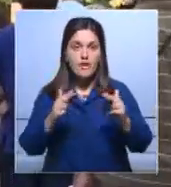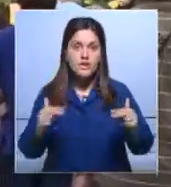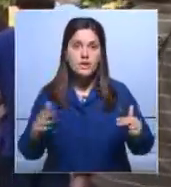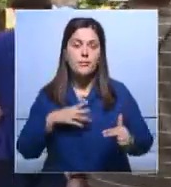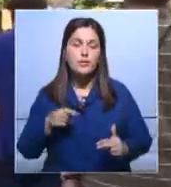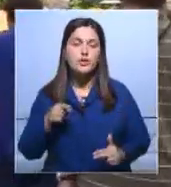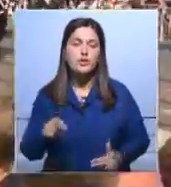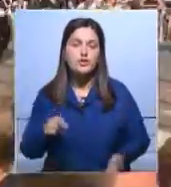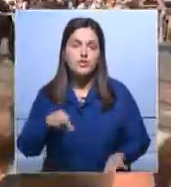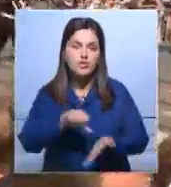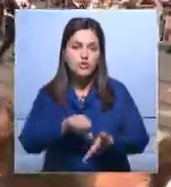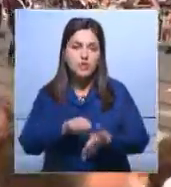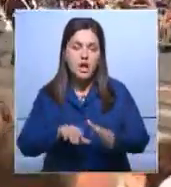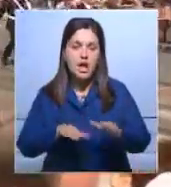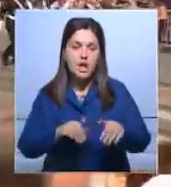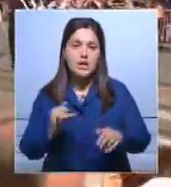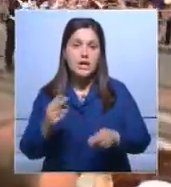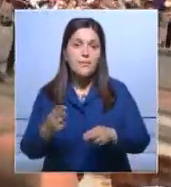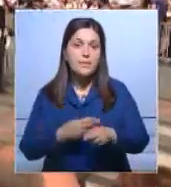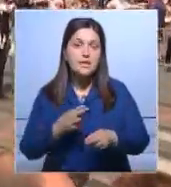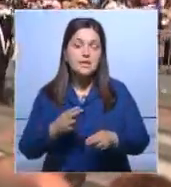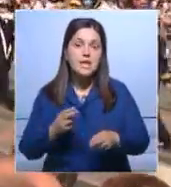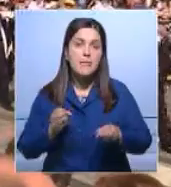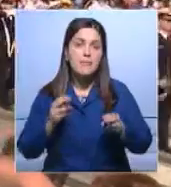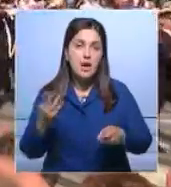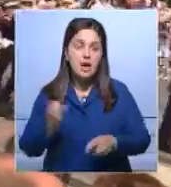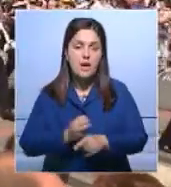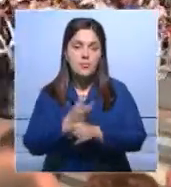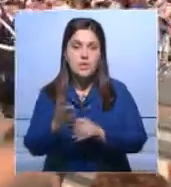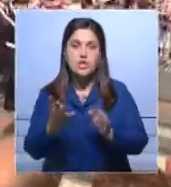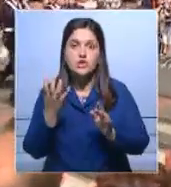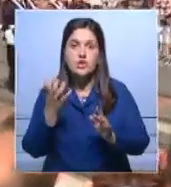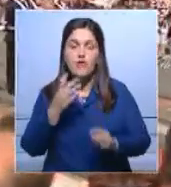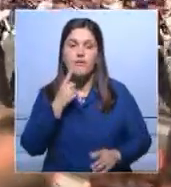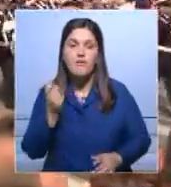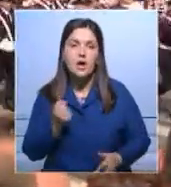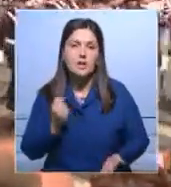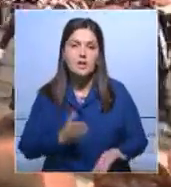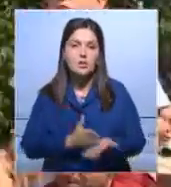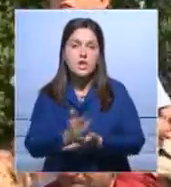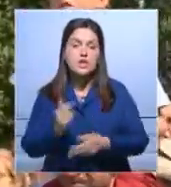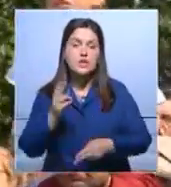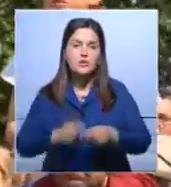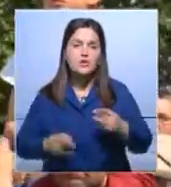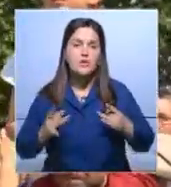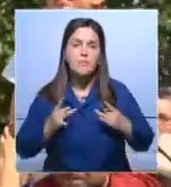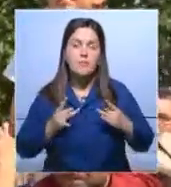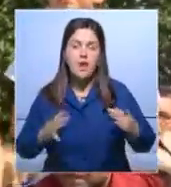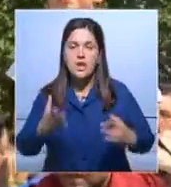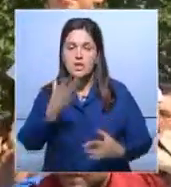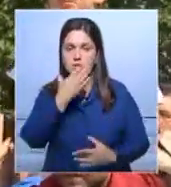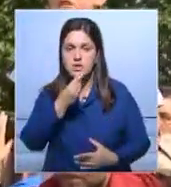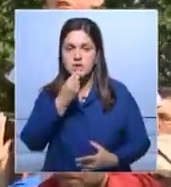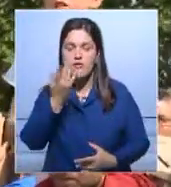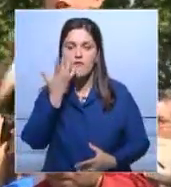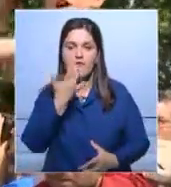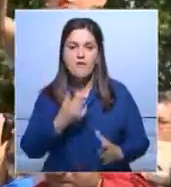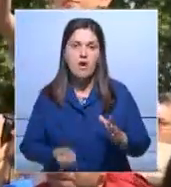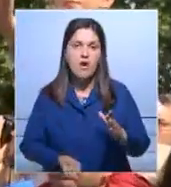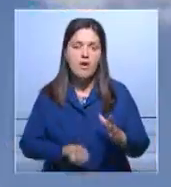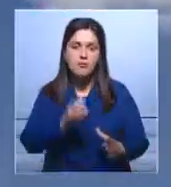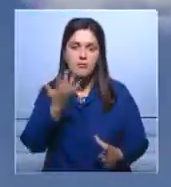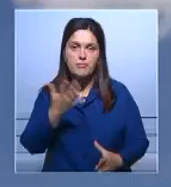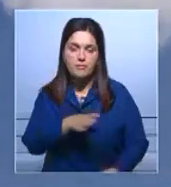свыше 1000 участников. Их безопасность обеспечивали около 400 военнослужащих. Закончился праздник красочным